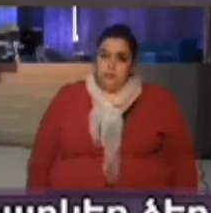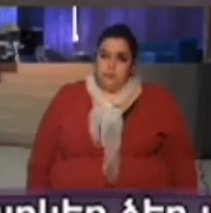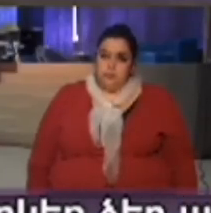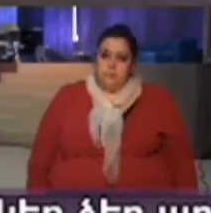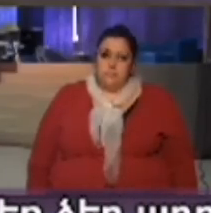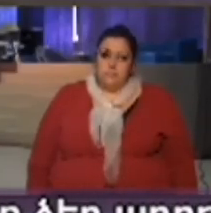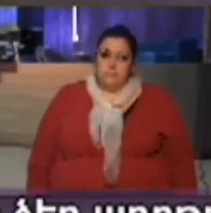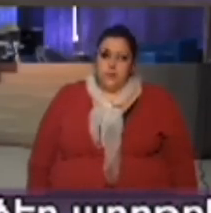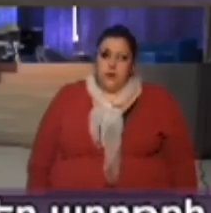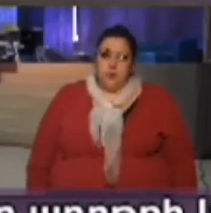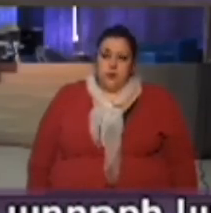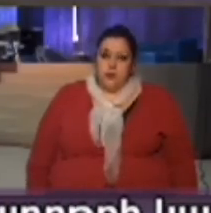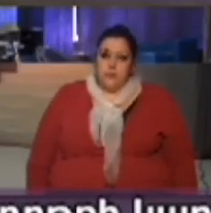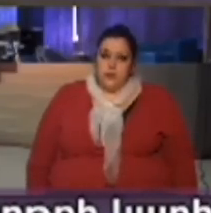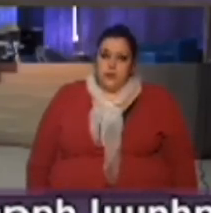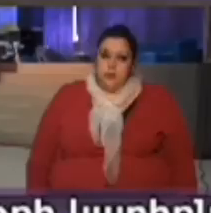Հնարավոր է դու այսօր եկել ես այստեղ,